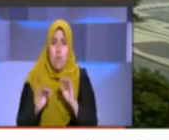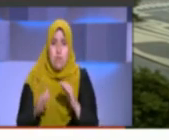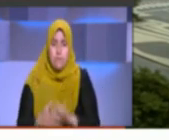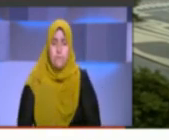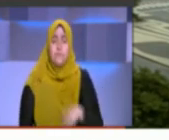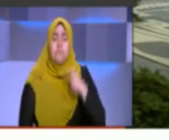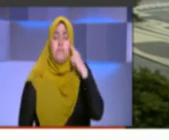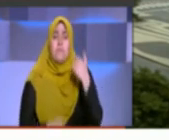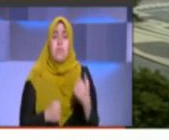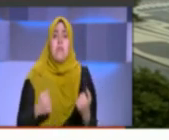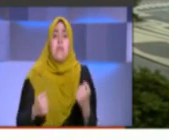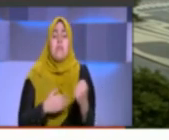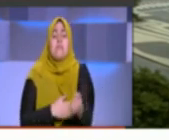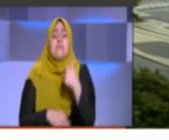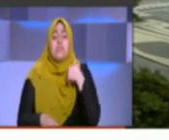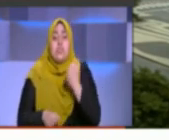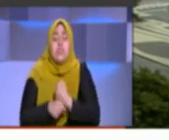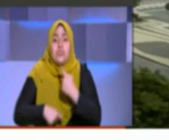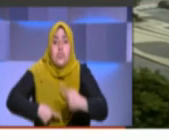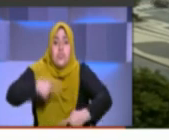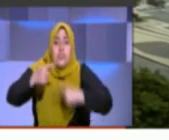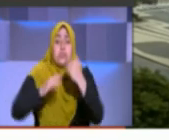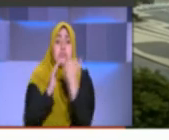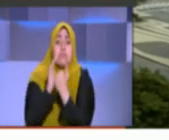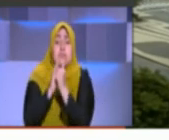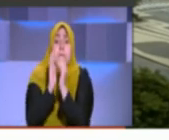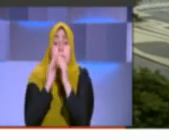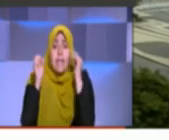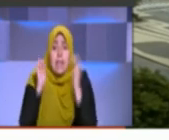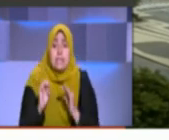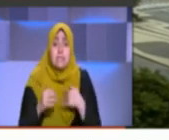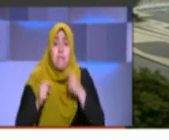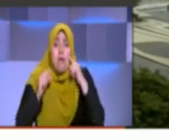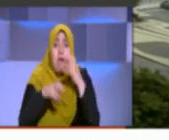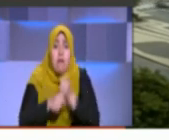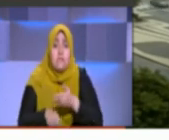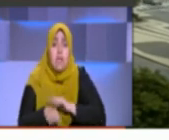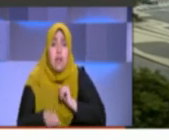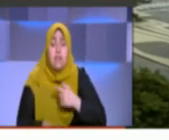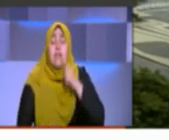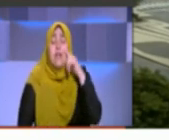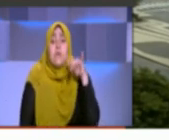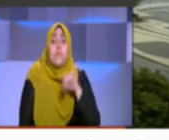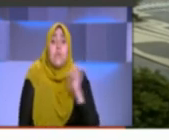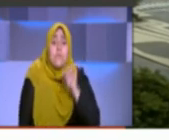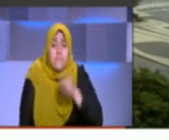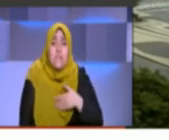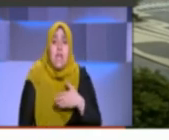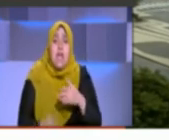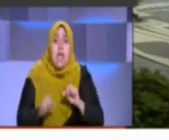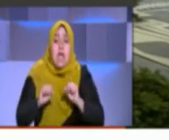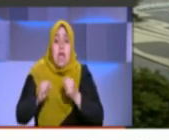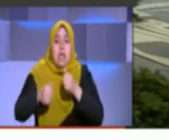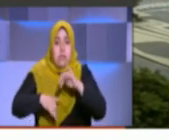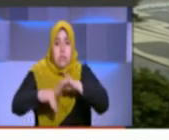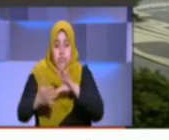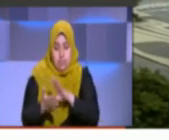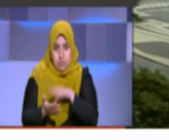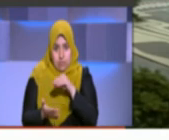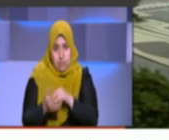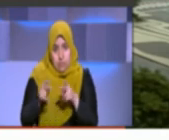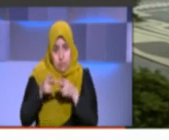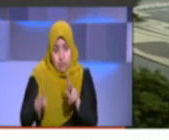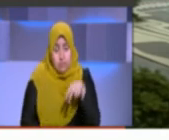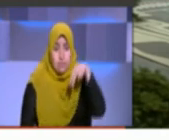الطاقه التشغيليه للاقتصاد او القدره التشغيليه للاقتصاد المصري. وفي نفس الوقت عندنا حظر تجول جزئي، عندنا حظر بيبدا من الساعه